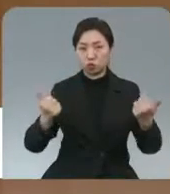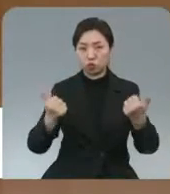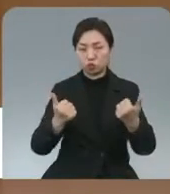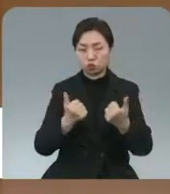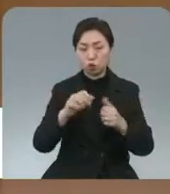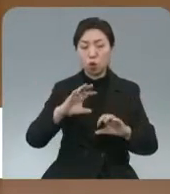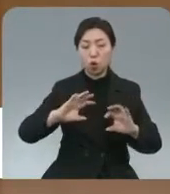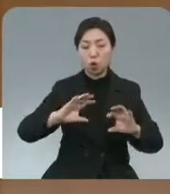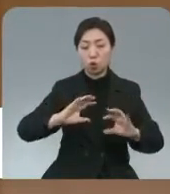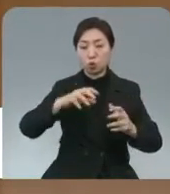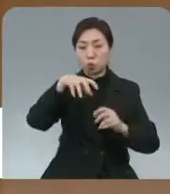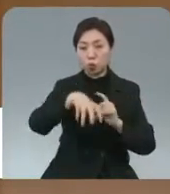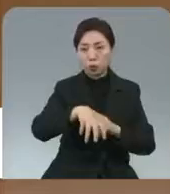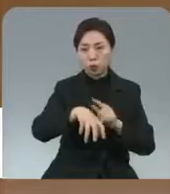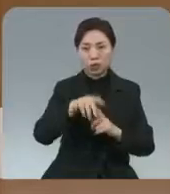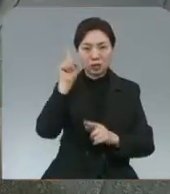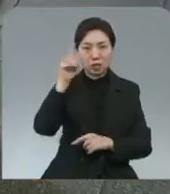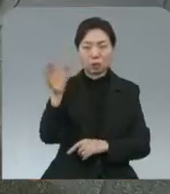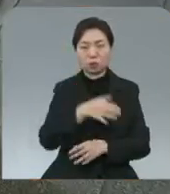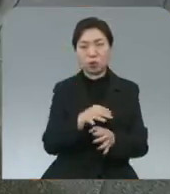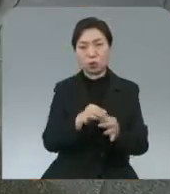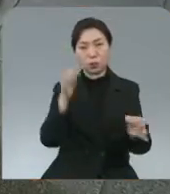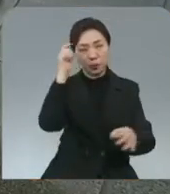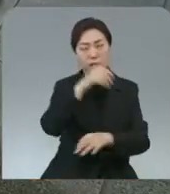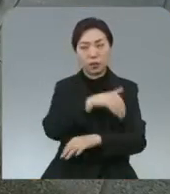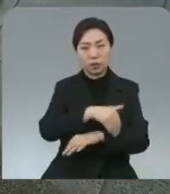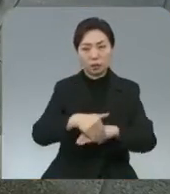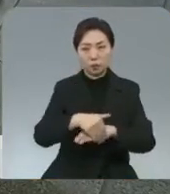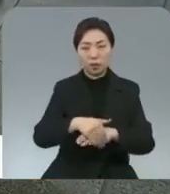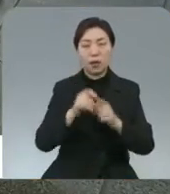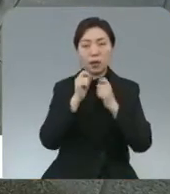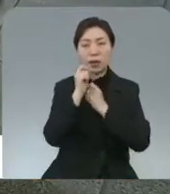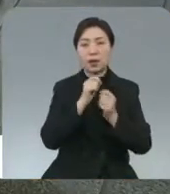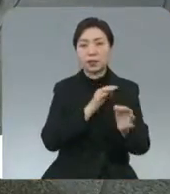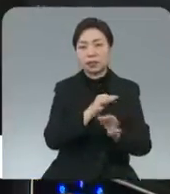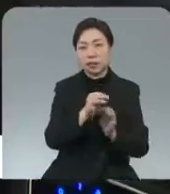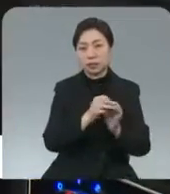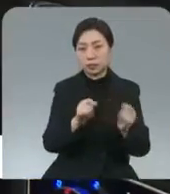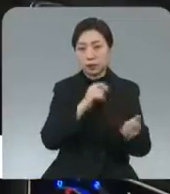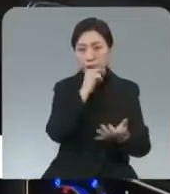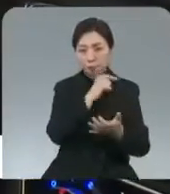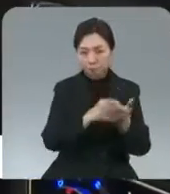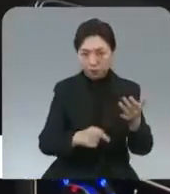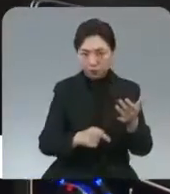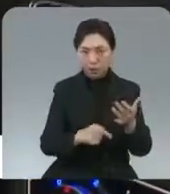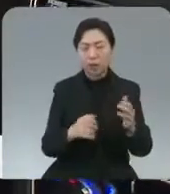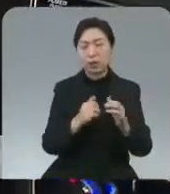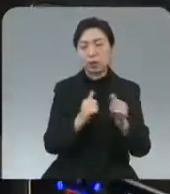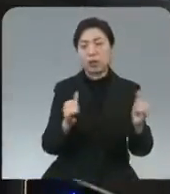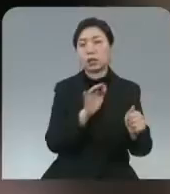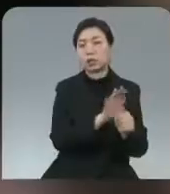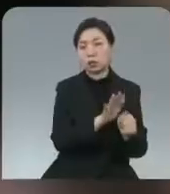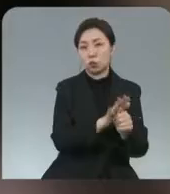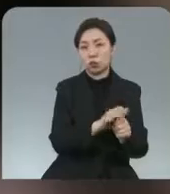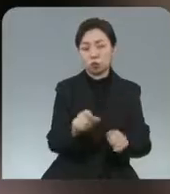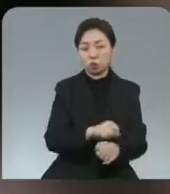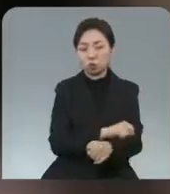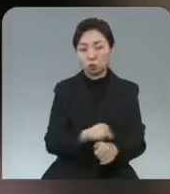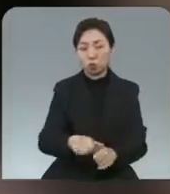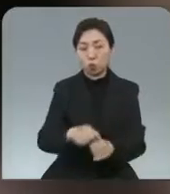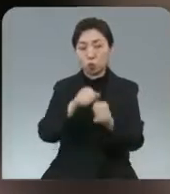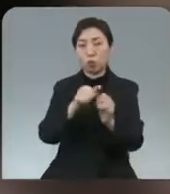剂支援费和感染管理津贴等。当天下午进行的最后协商，因朝野围绕损失补